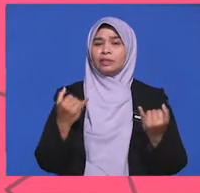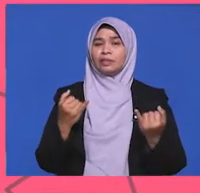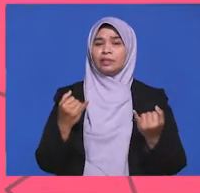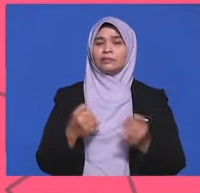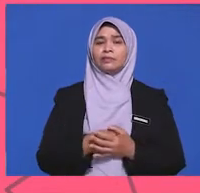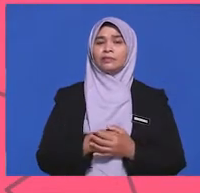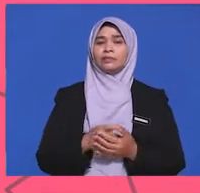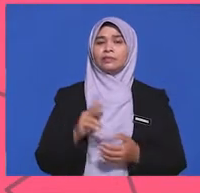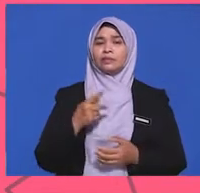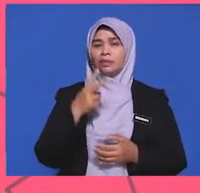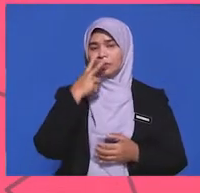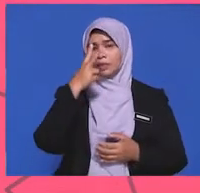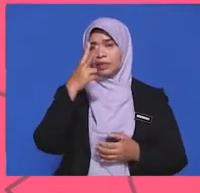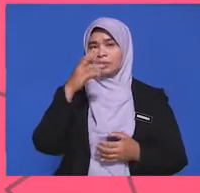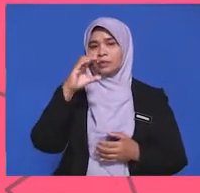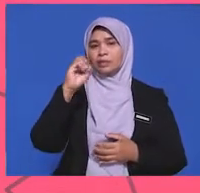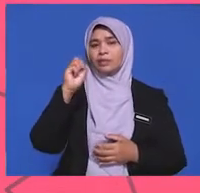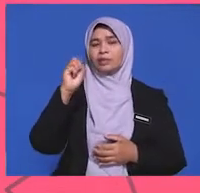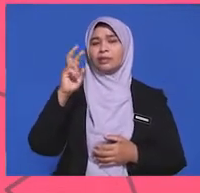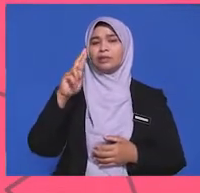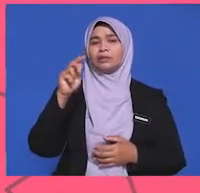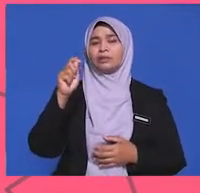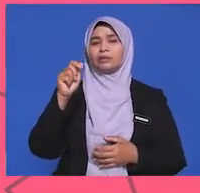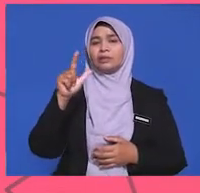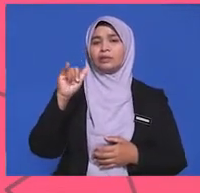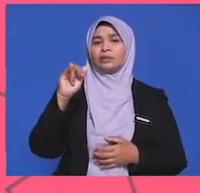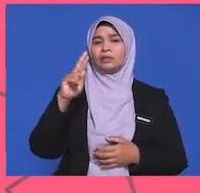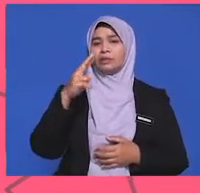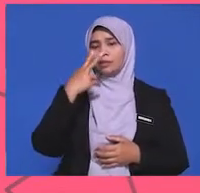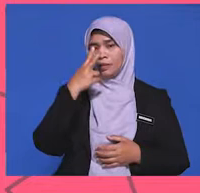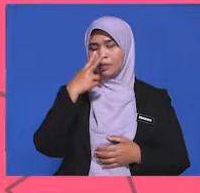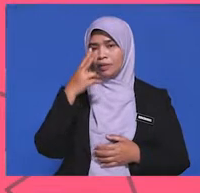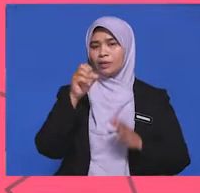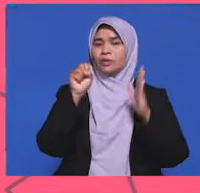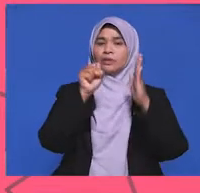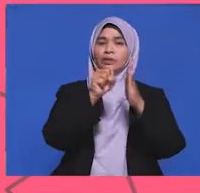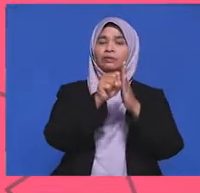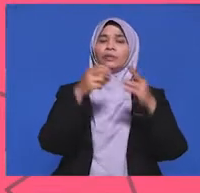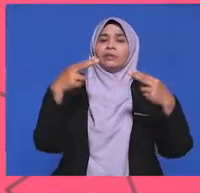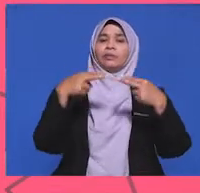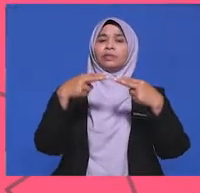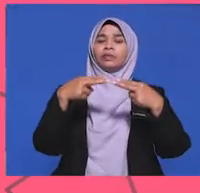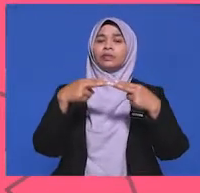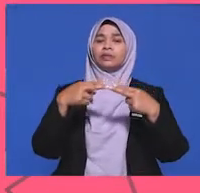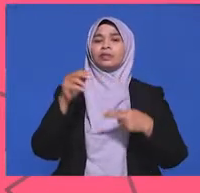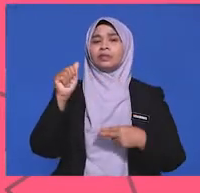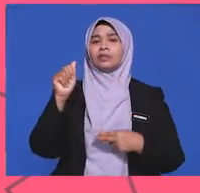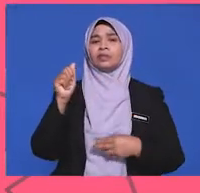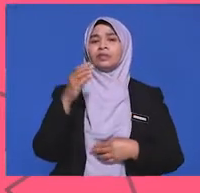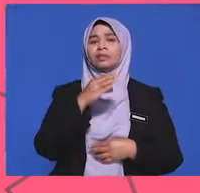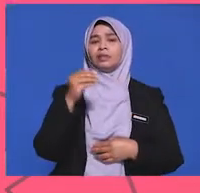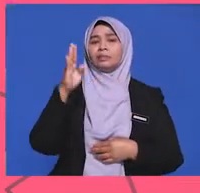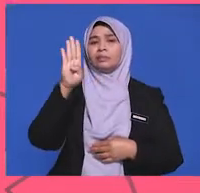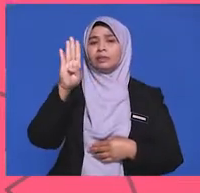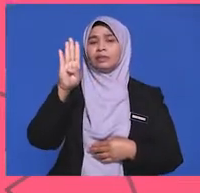Sekarang, kita lihat carta alir pula. Perhatikan simbol penyambung A dan